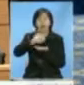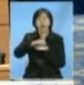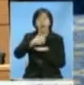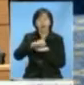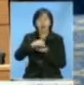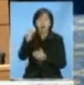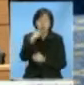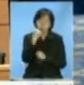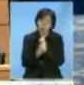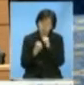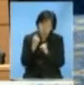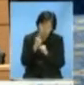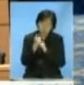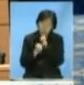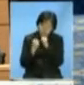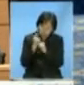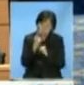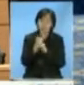อภิปรายทุกปี